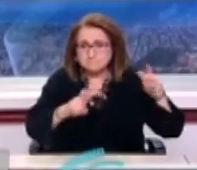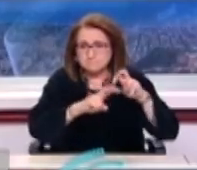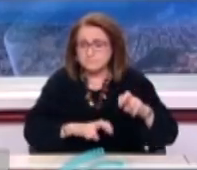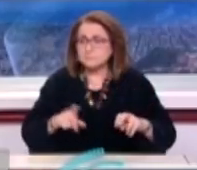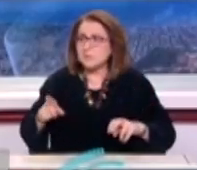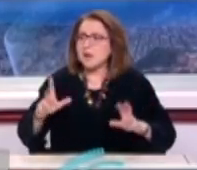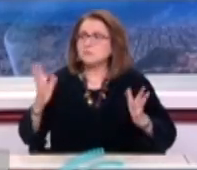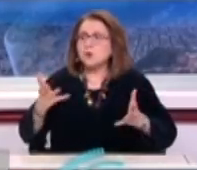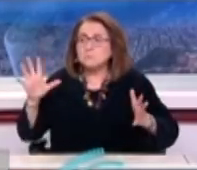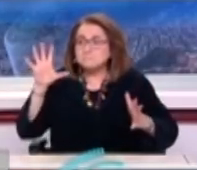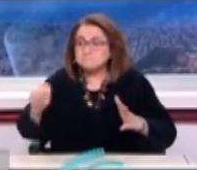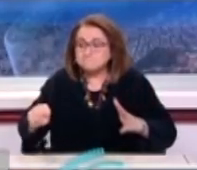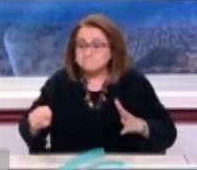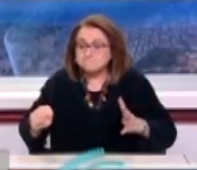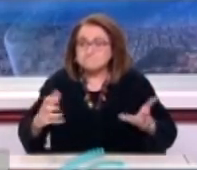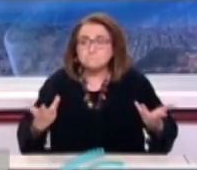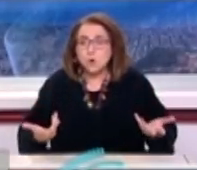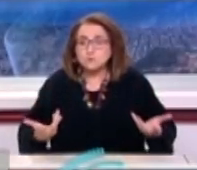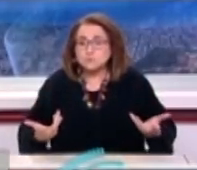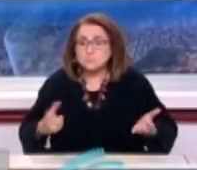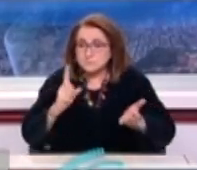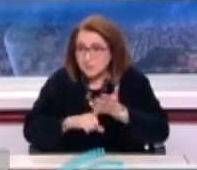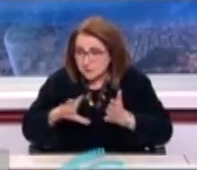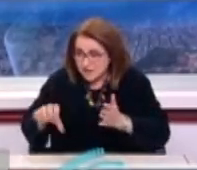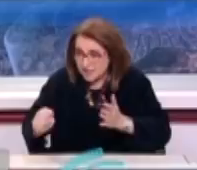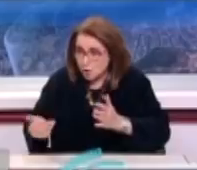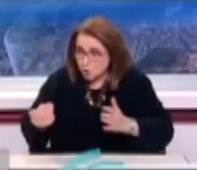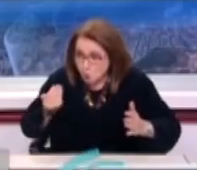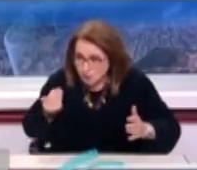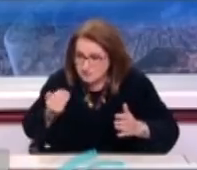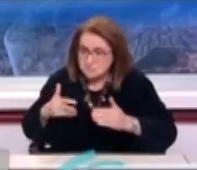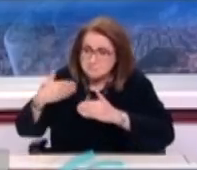αλλά και σε προχωρημένη φάση, ώστε να λαμβάνονται όλα τα κατάλληλα προληπτικά μέτρα.